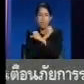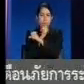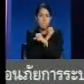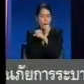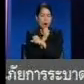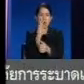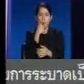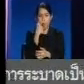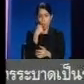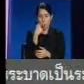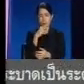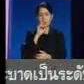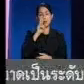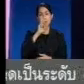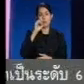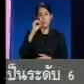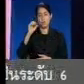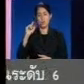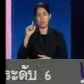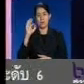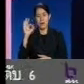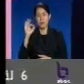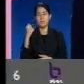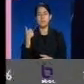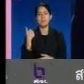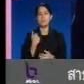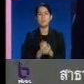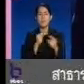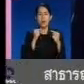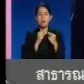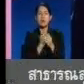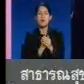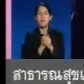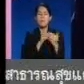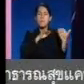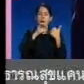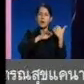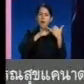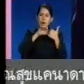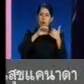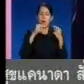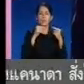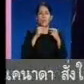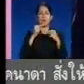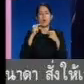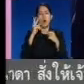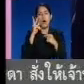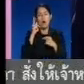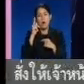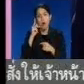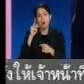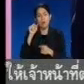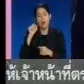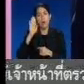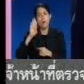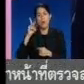ายพันธุ์ใหม่ล่าสุดในเรื่องของการเดินทางสาธารณะครับบริษัทระบบขนส่งมวลชนกรุงเทพใช้มาตรการป้องกันโรคระดับเดียวกับที่เกิดจาก